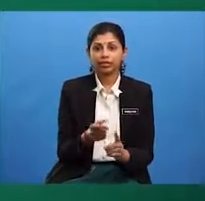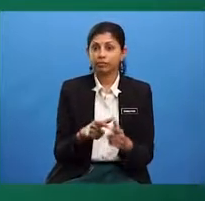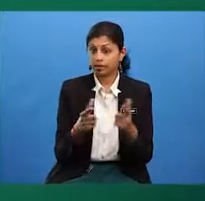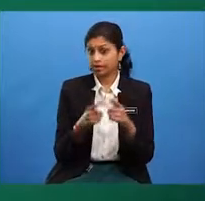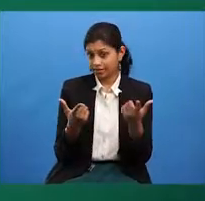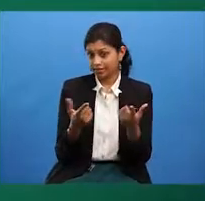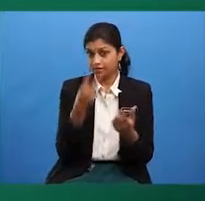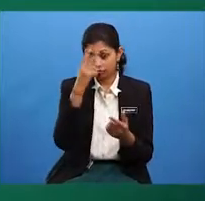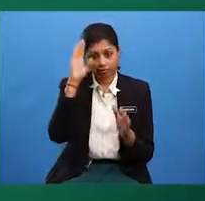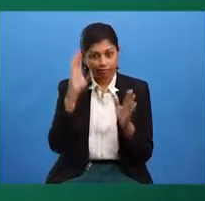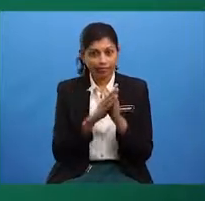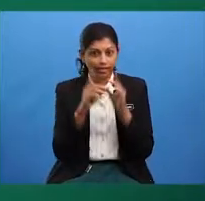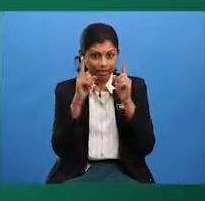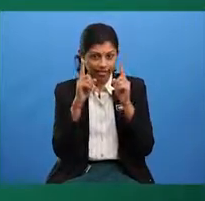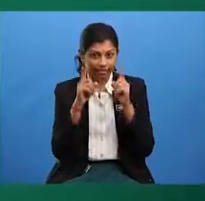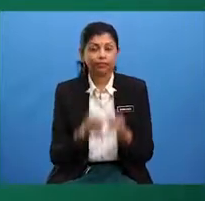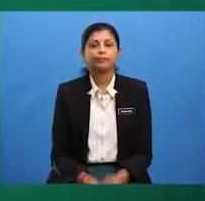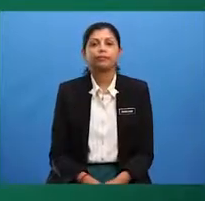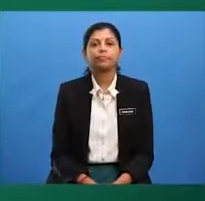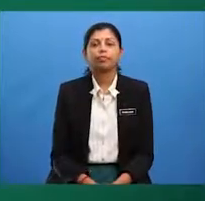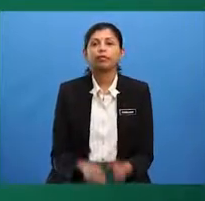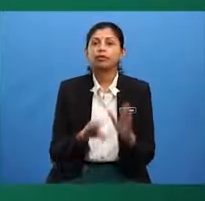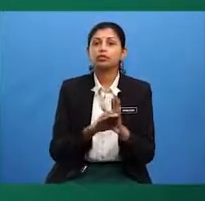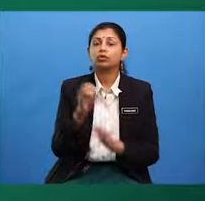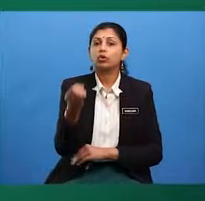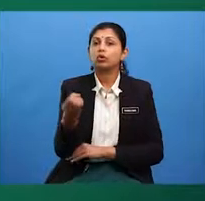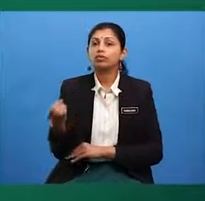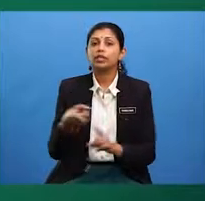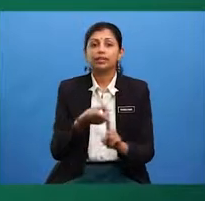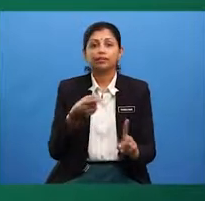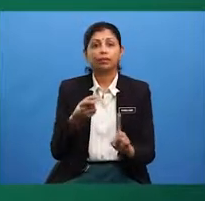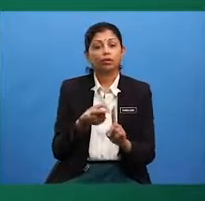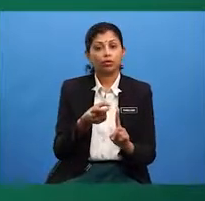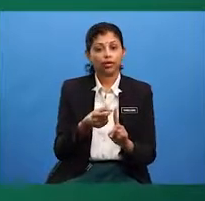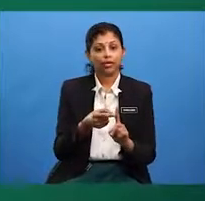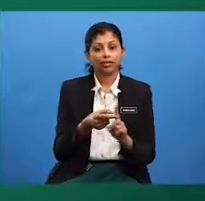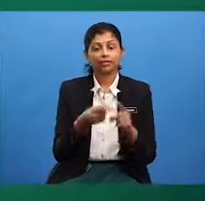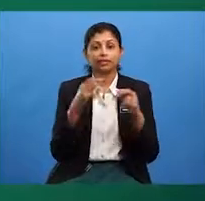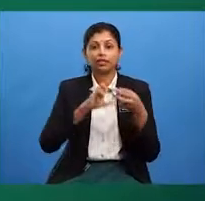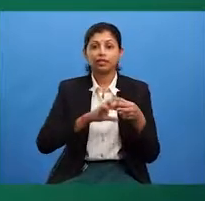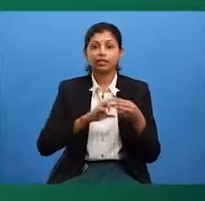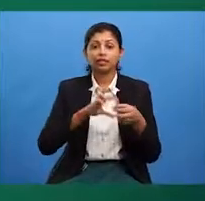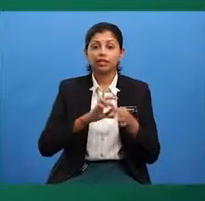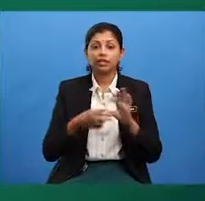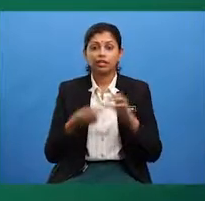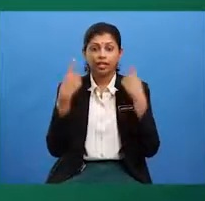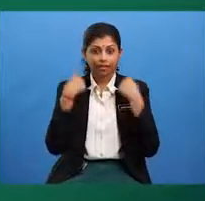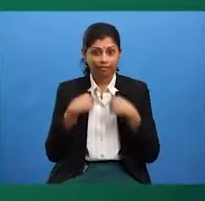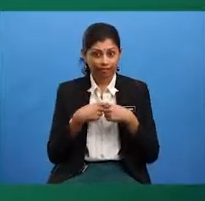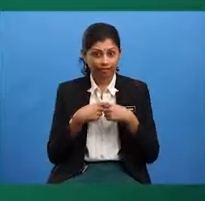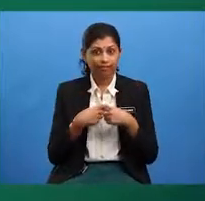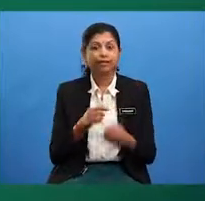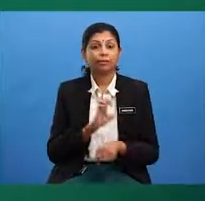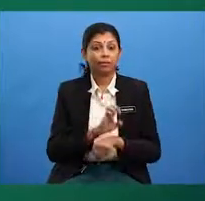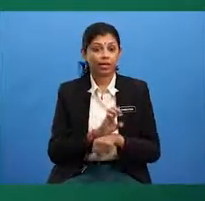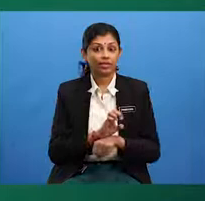Contoh-contoh objek yang boleh dihasilkan daripada logam adalah rantai emas, barang-barang pewter